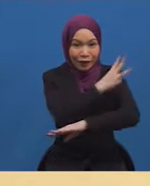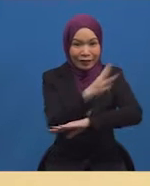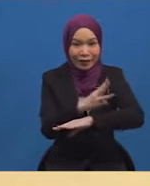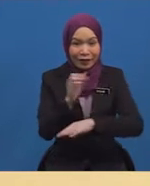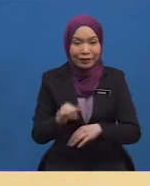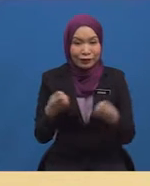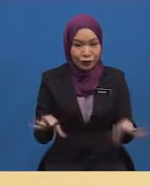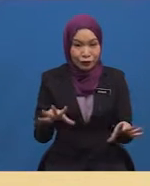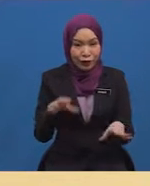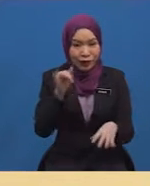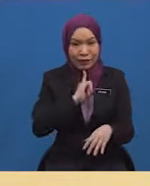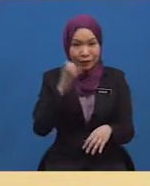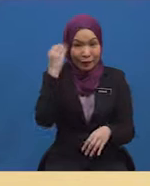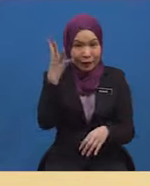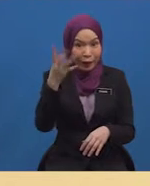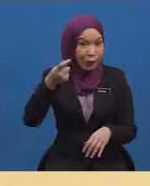tadi?